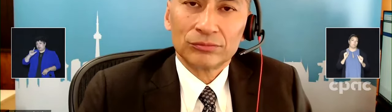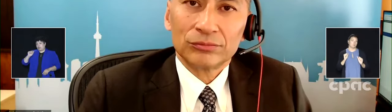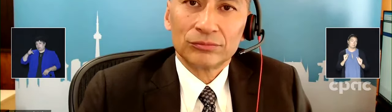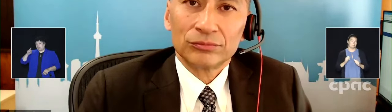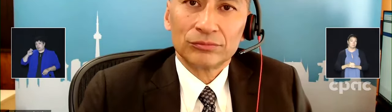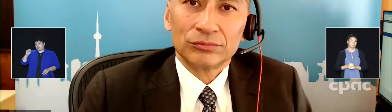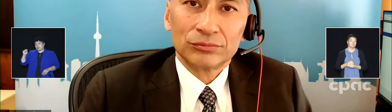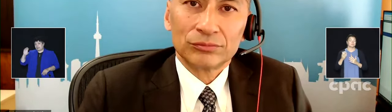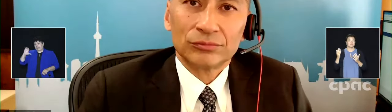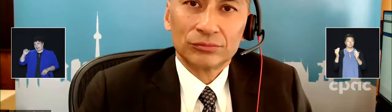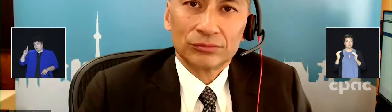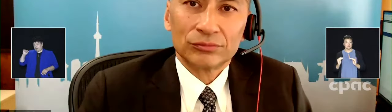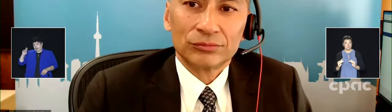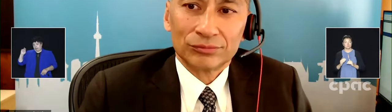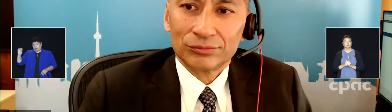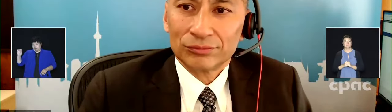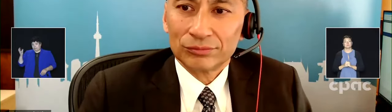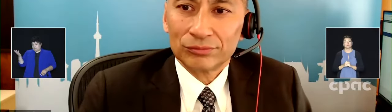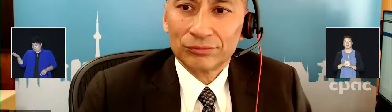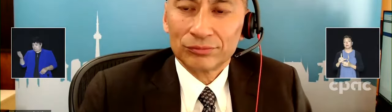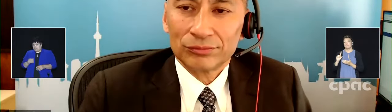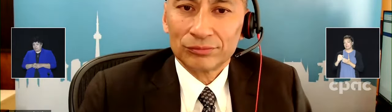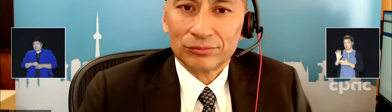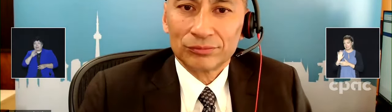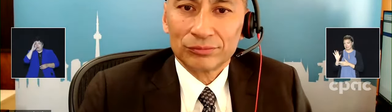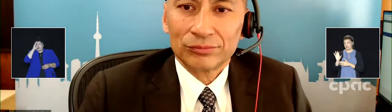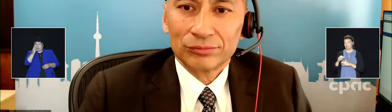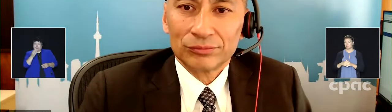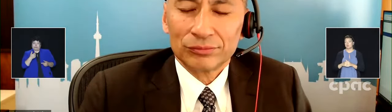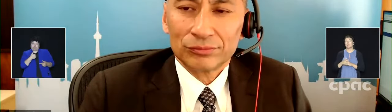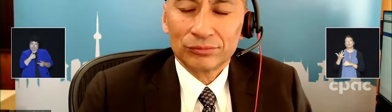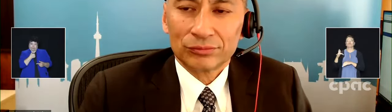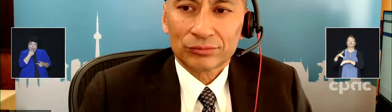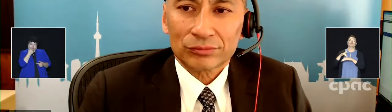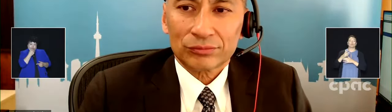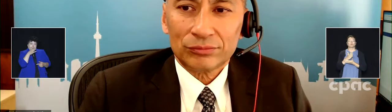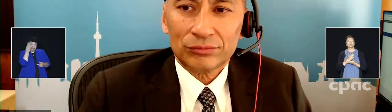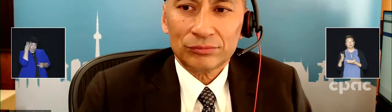Oui, bonjour, un peu dans la même veine de la question qui vient d'être posée.